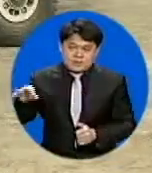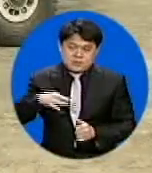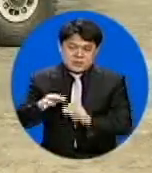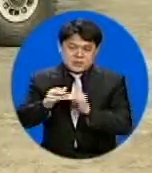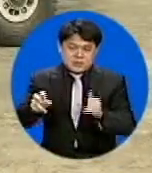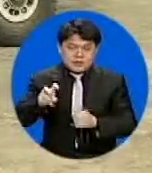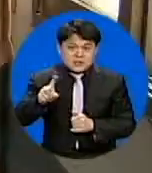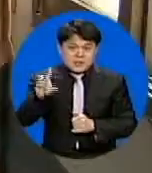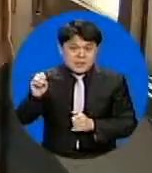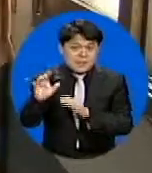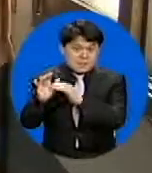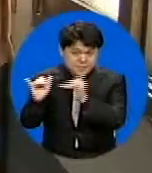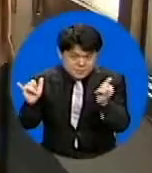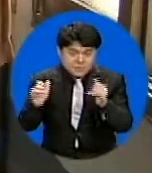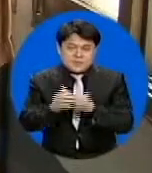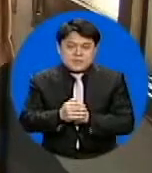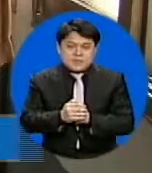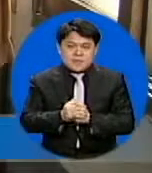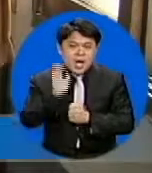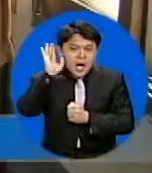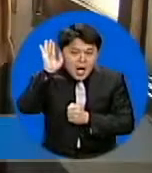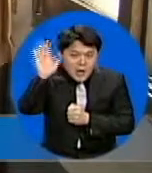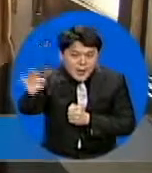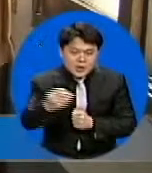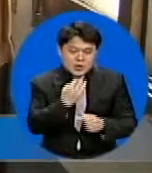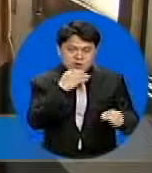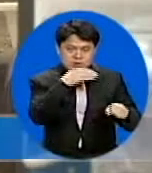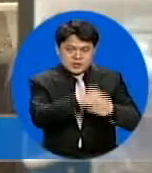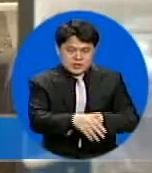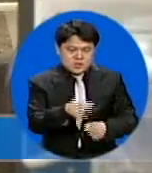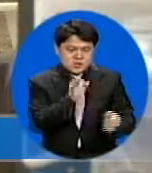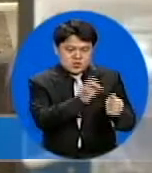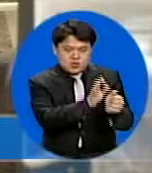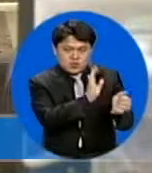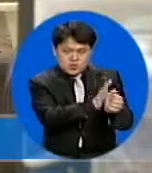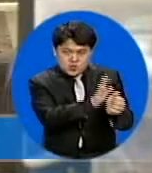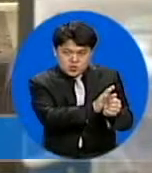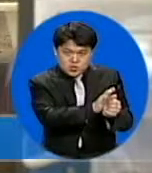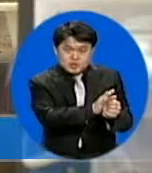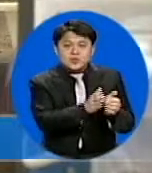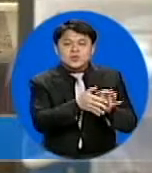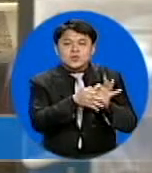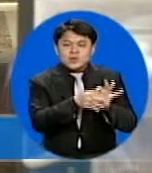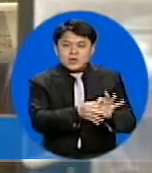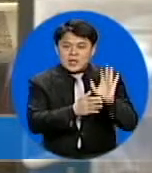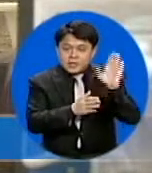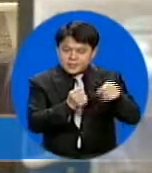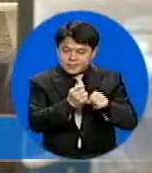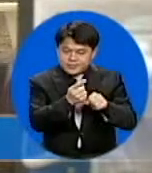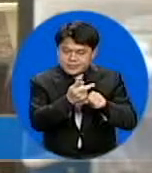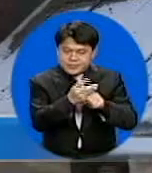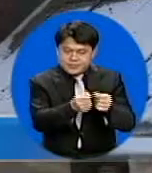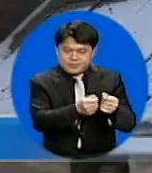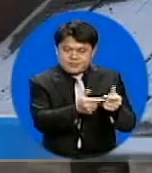약 21만 명. 서울시는 앞으로 서울형 기초보장제도를 통해 매년 단계적으로 지원 대상을